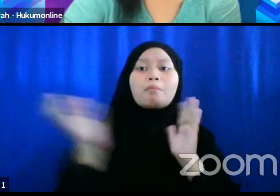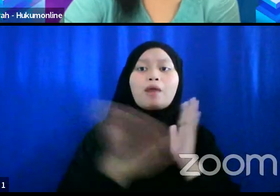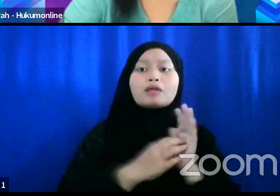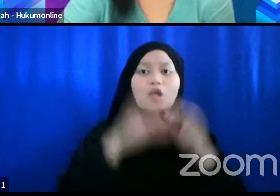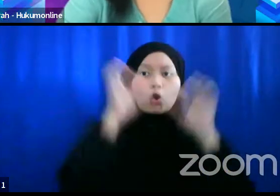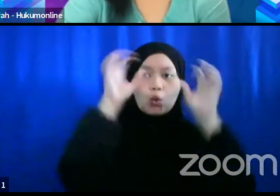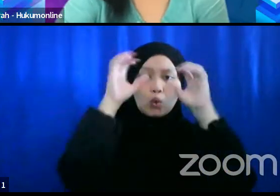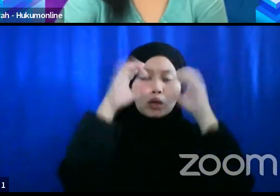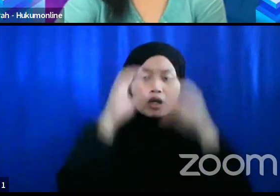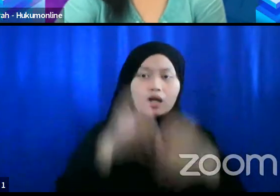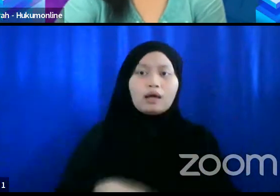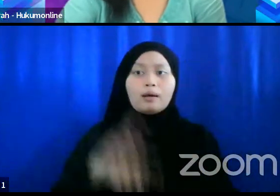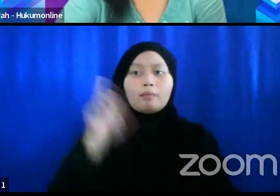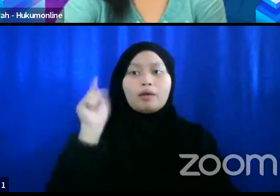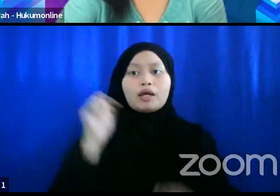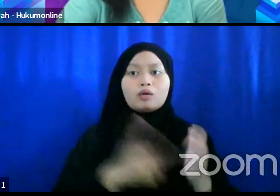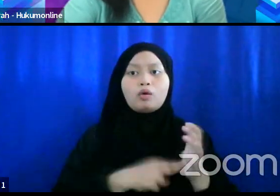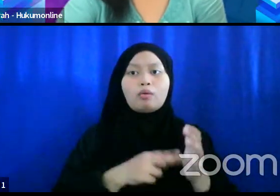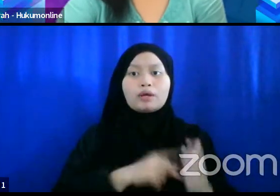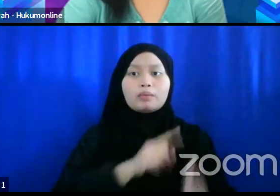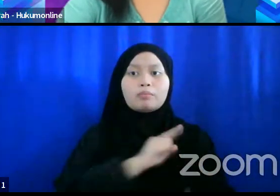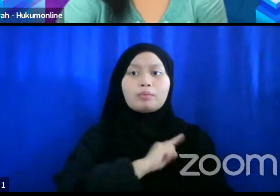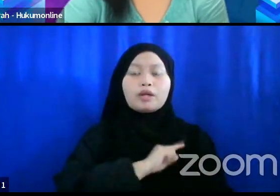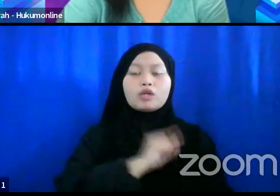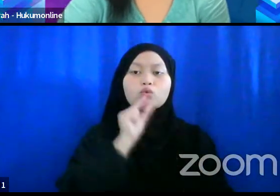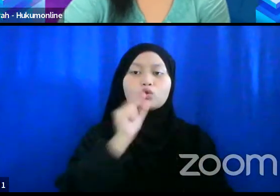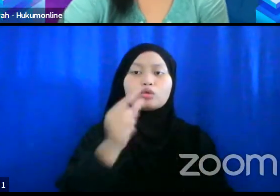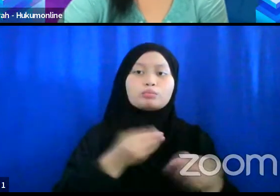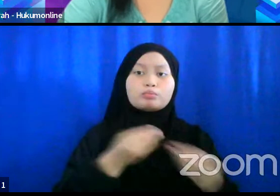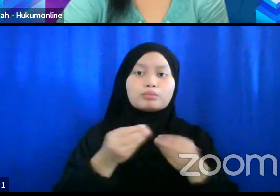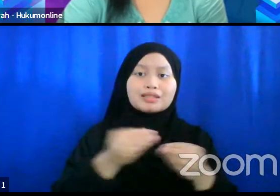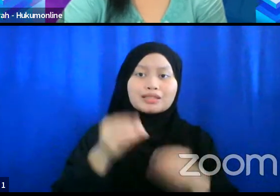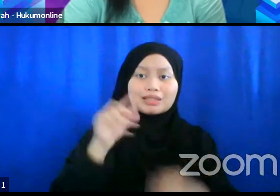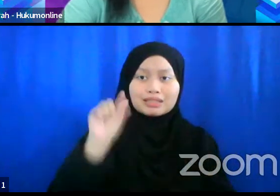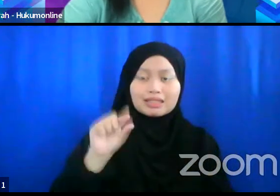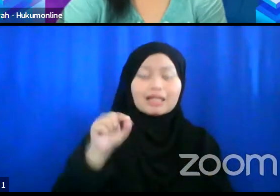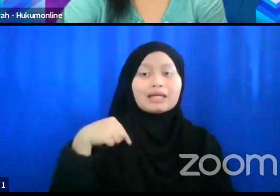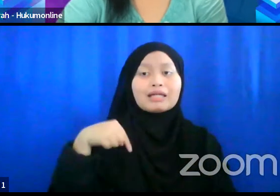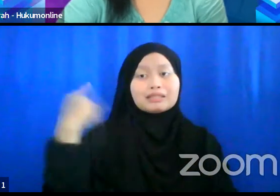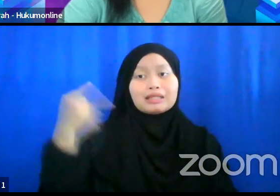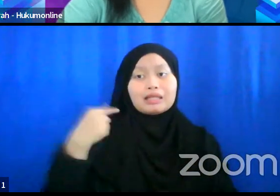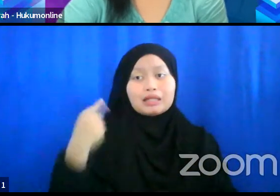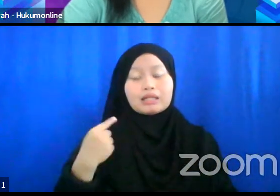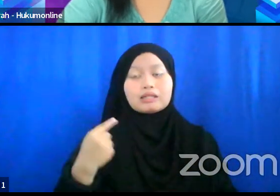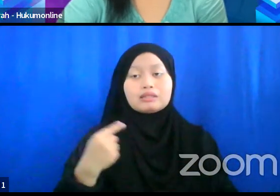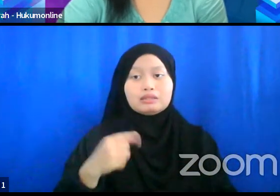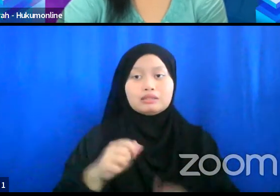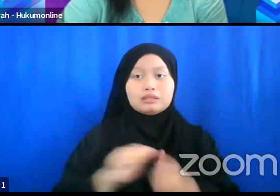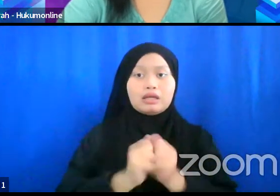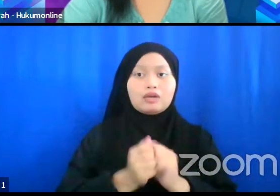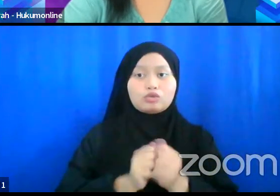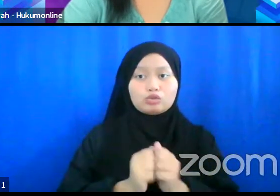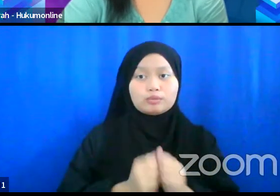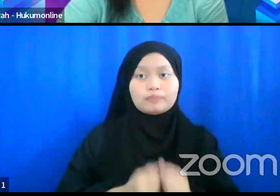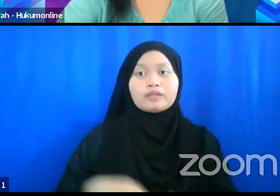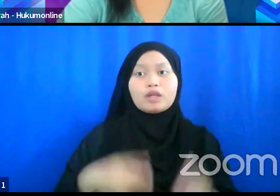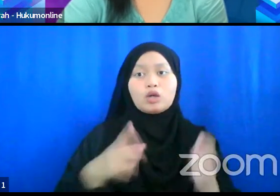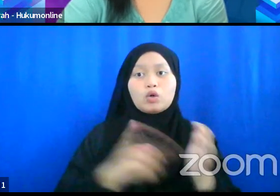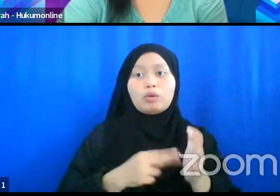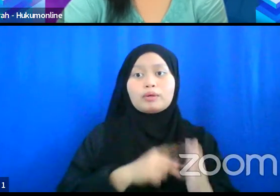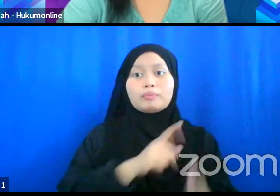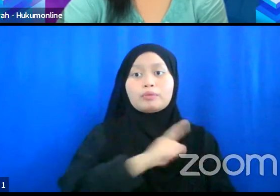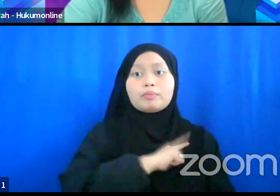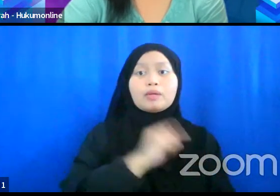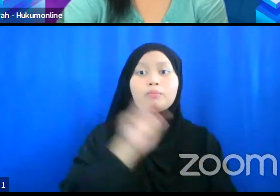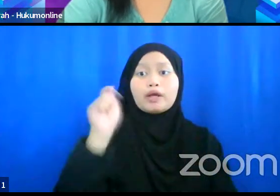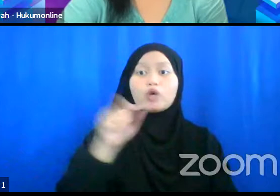pemakaian nomor pribadi untuk bisnis kecil lem kami kasus paling sering gitu Jadi itu kan nomor pribadi dipakai